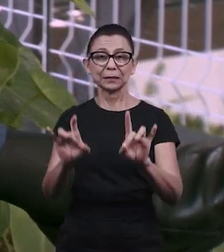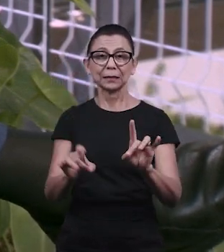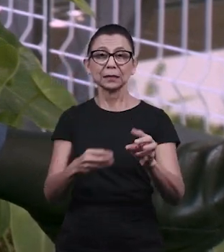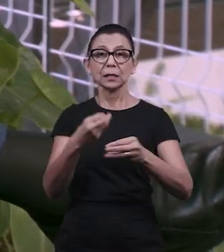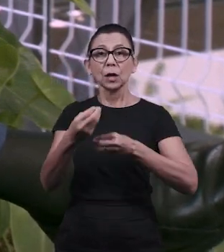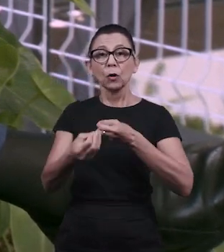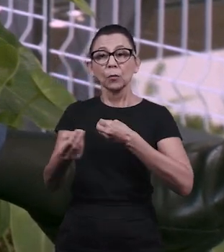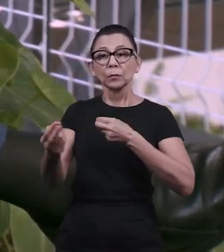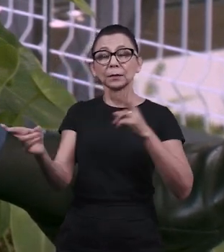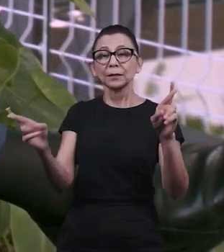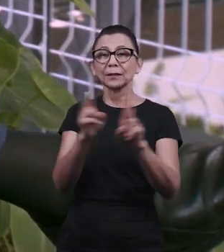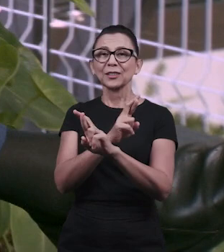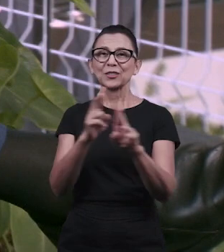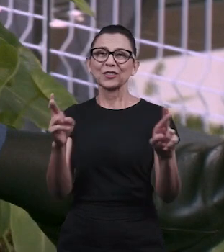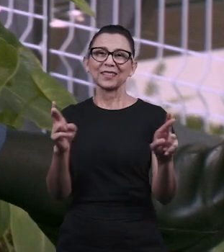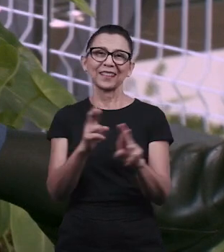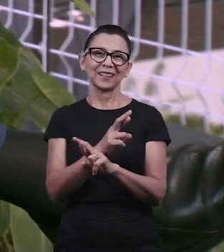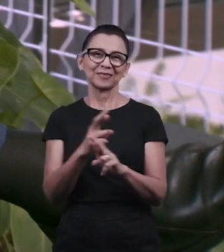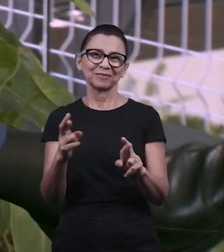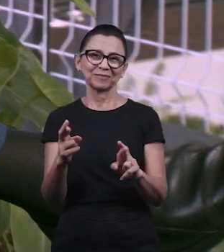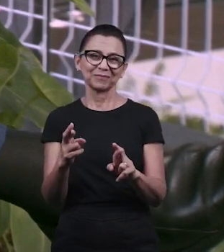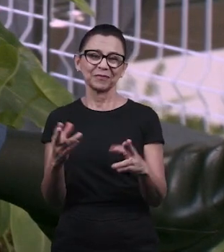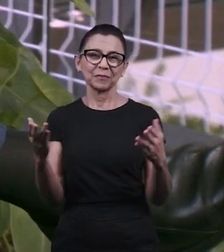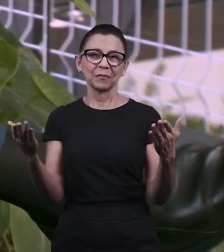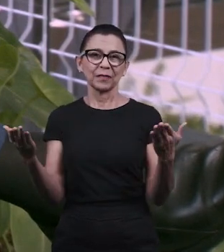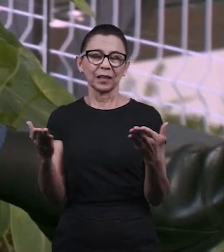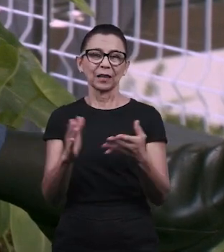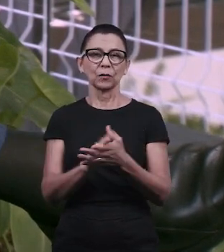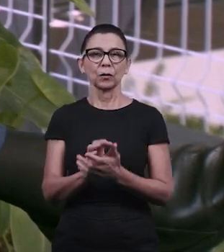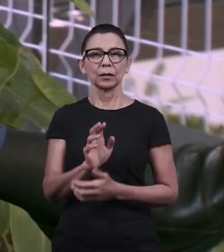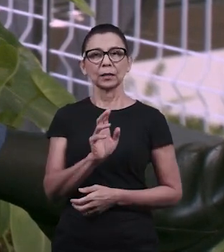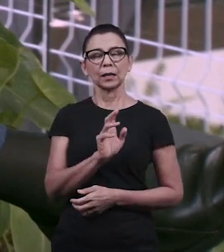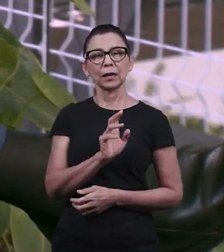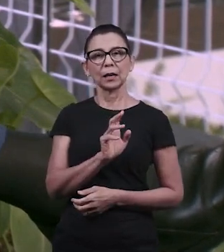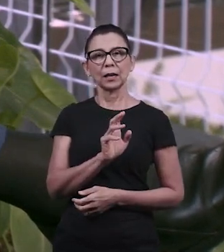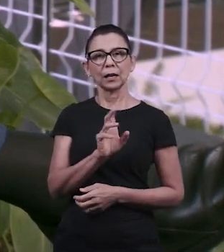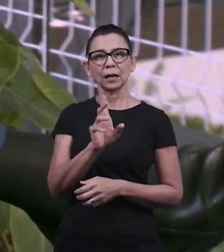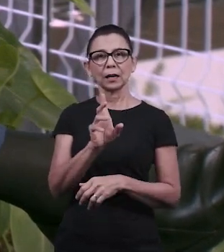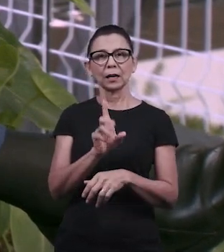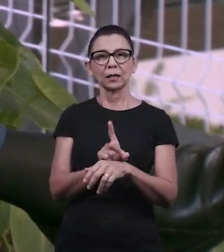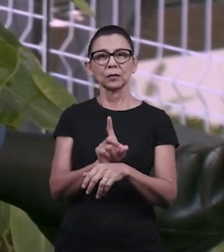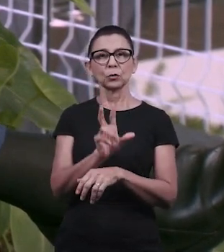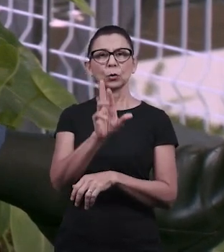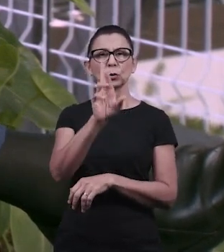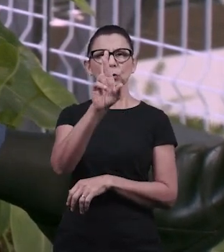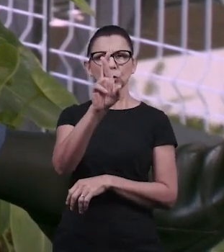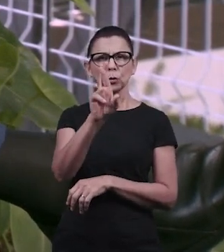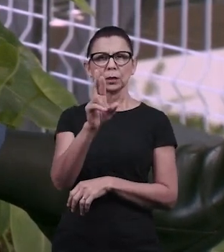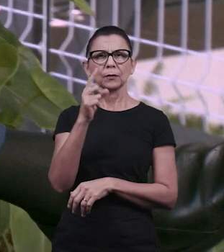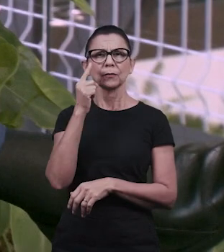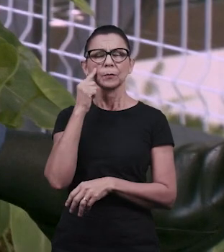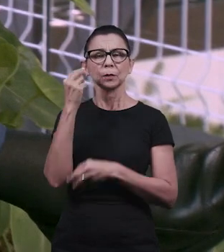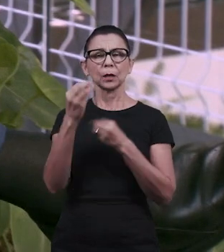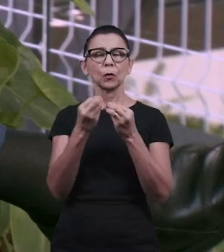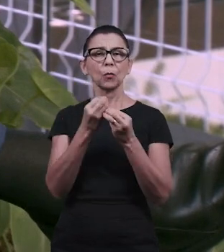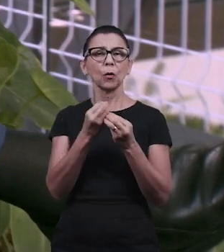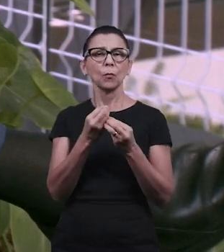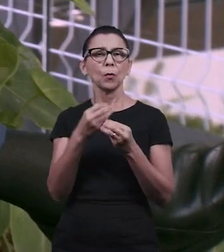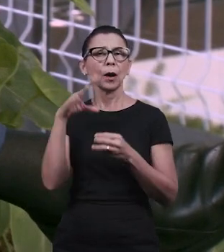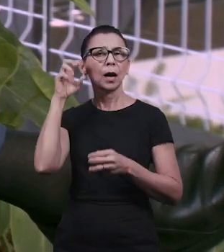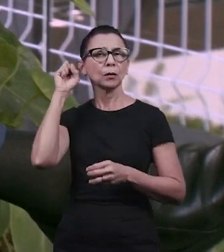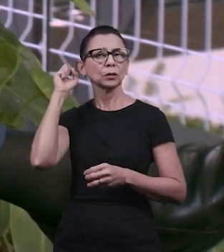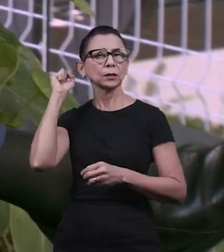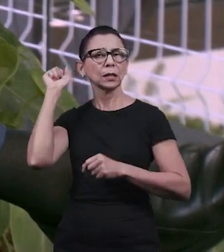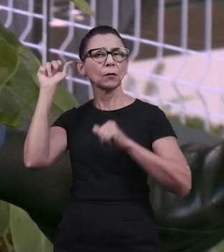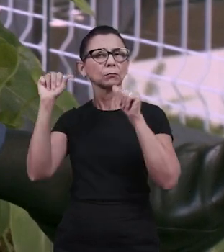расстройствами в ежедневной жизни. И сегодня сестра Мария Амин, она поговорит на тему